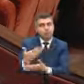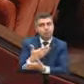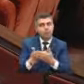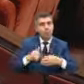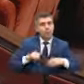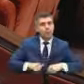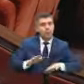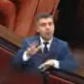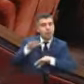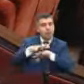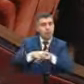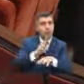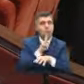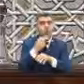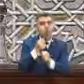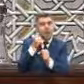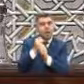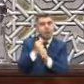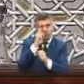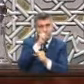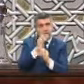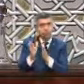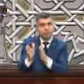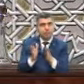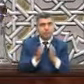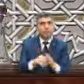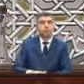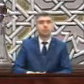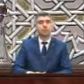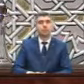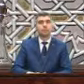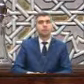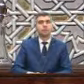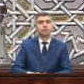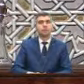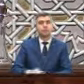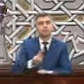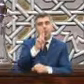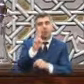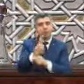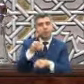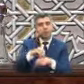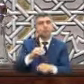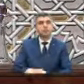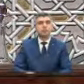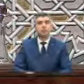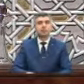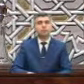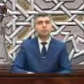الخدمة وتوسيعها. وشكرا. شكرا السيد الوزير. تعقيب للسيد النائب، تفضل.